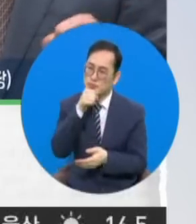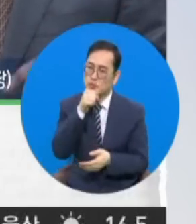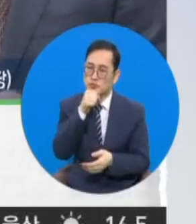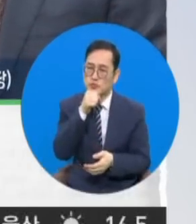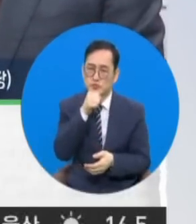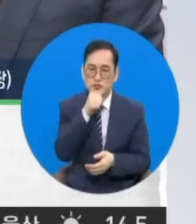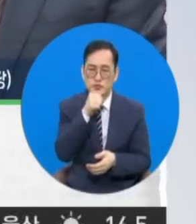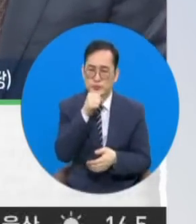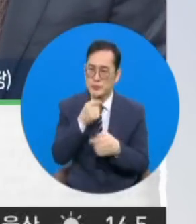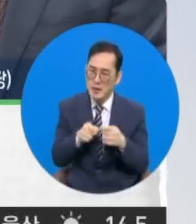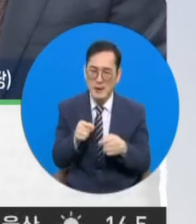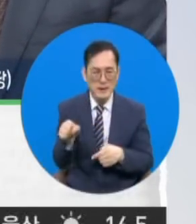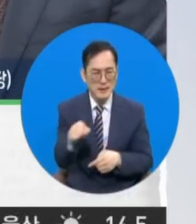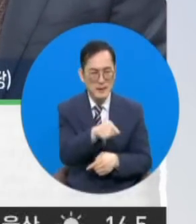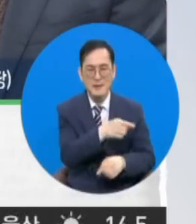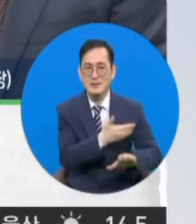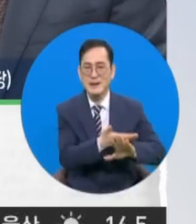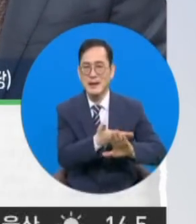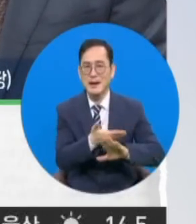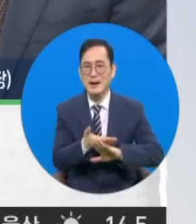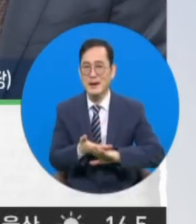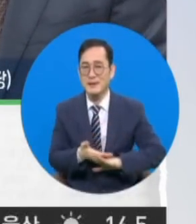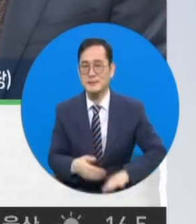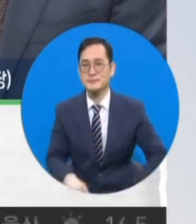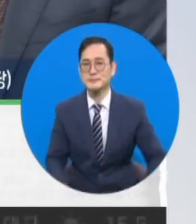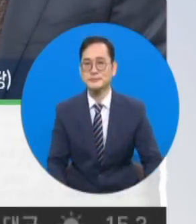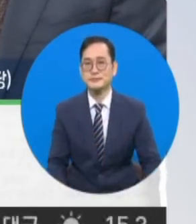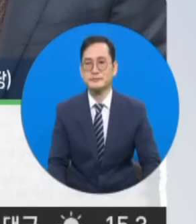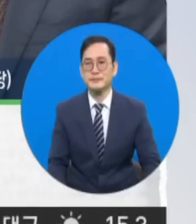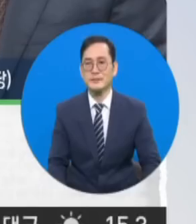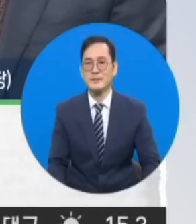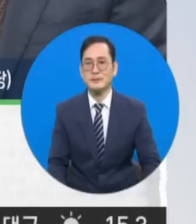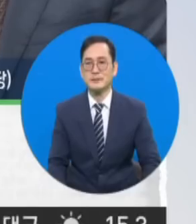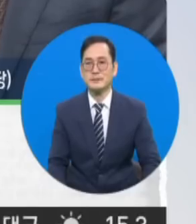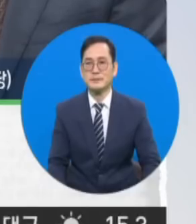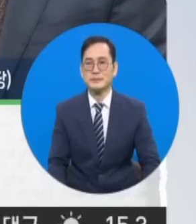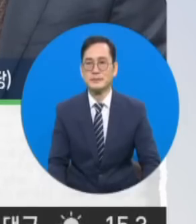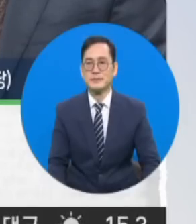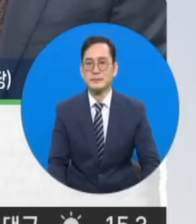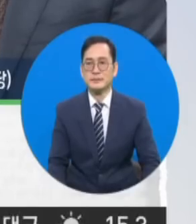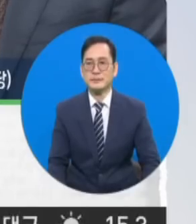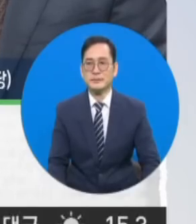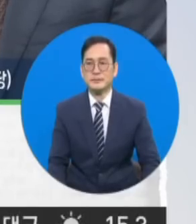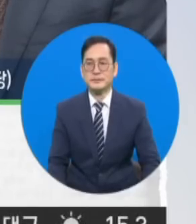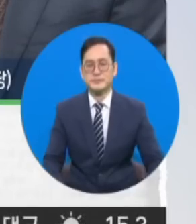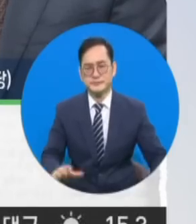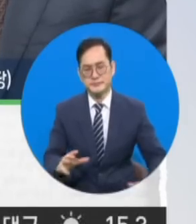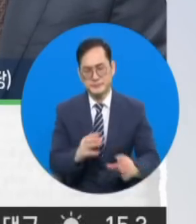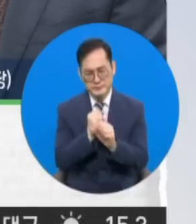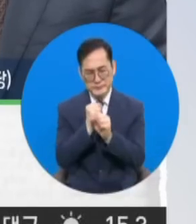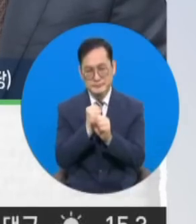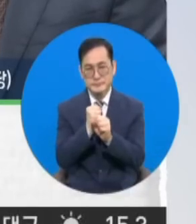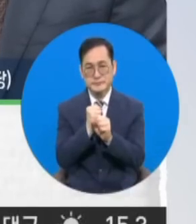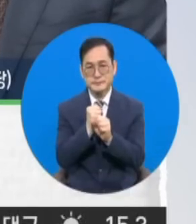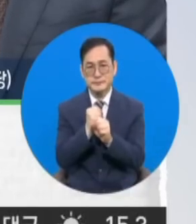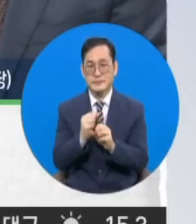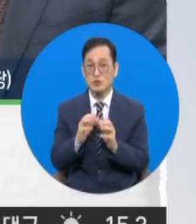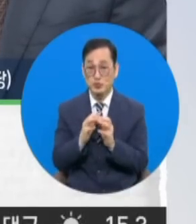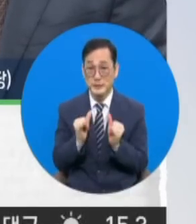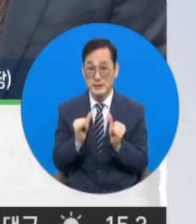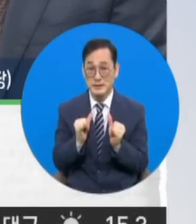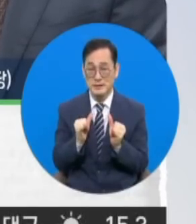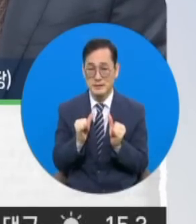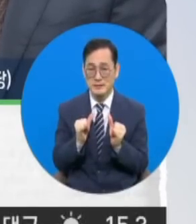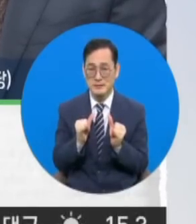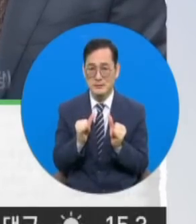진영에 따라서 평가가 이제 완전히 양군된 측면이 있긴 하지만 대략적으로 우리 국민들이 상당히 불안해 하는